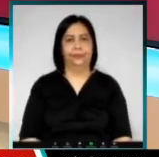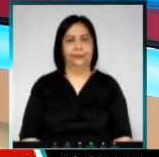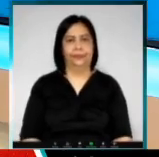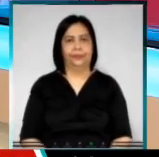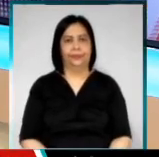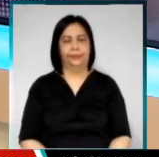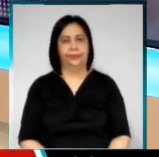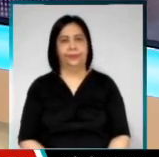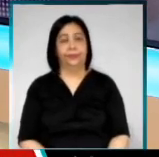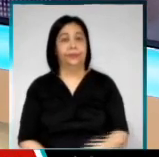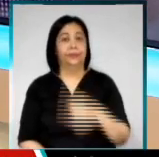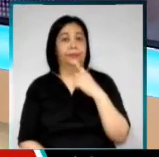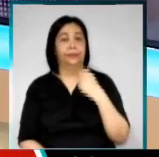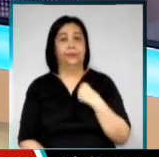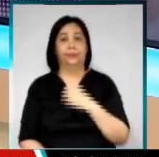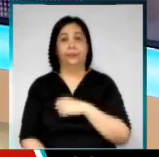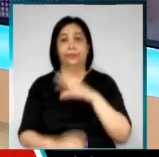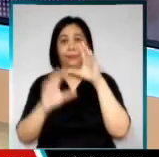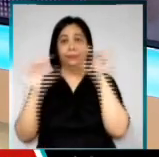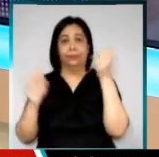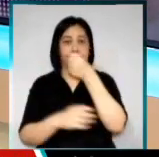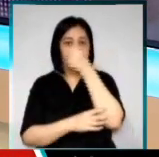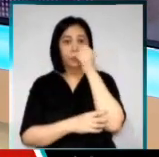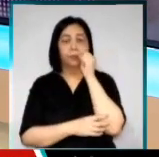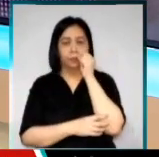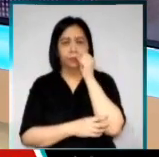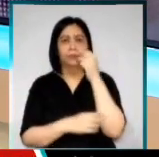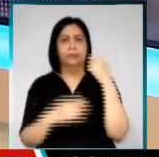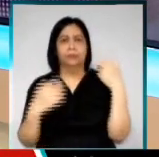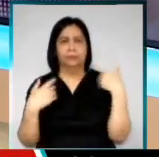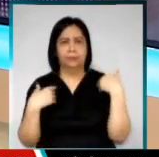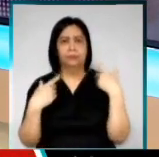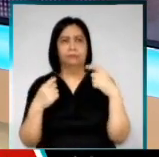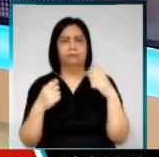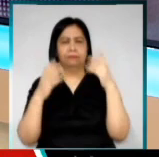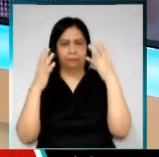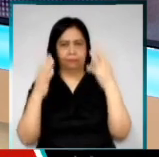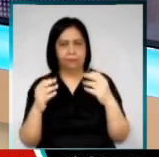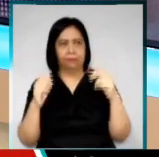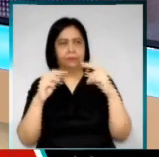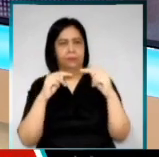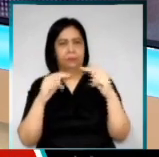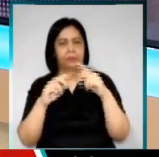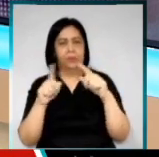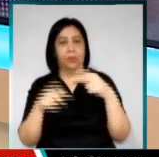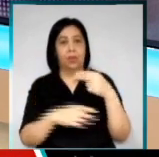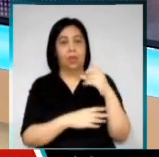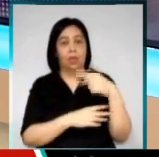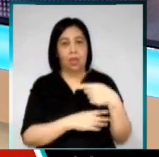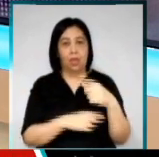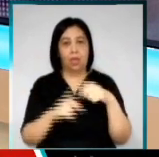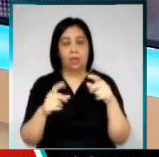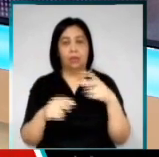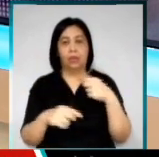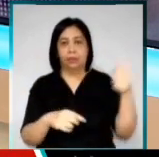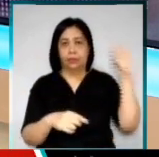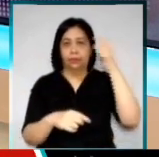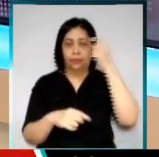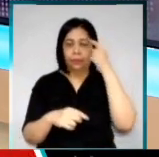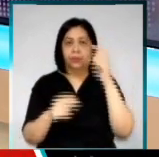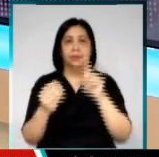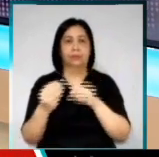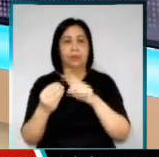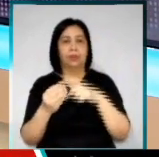Sabi ni Senate President Tito Sotto, may narating ng kompromiso sa pagitan ng hog raisers at pamahalaan, kaugnay ng taripa at dagdag